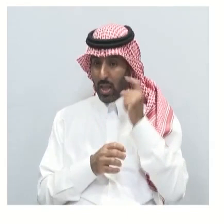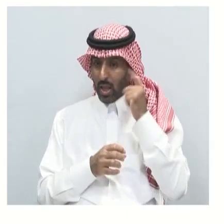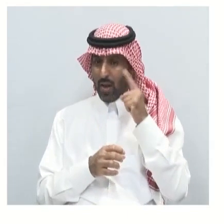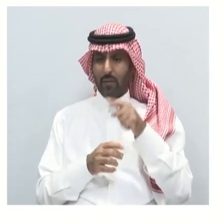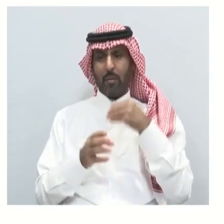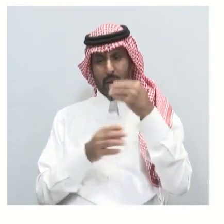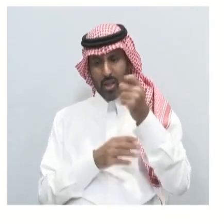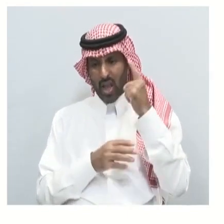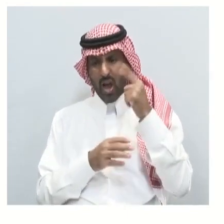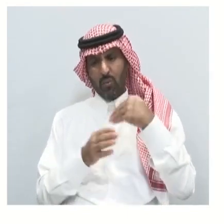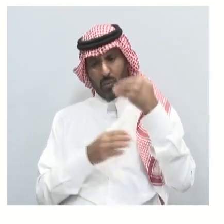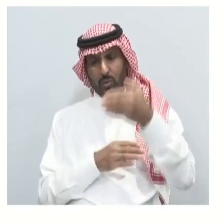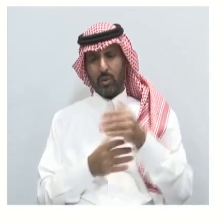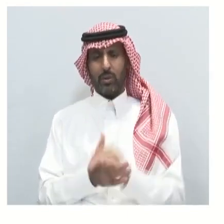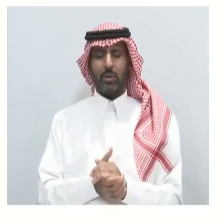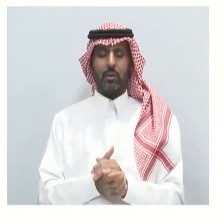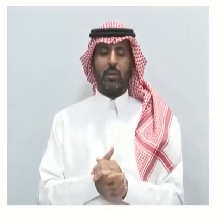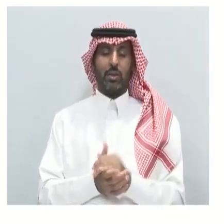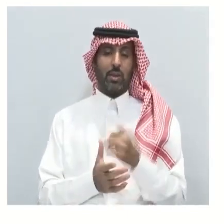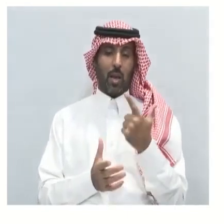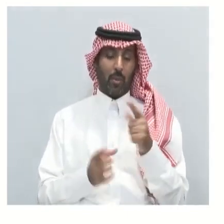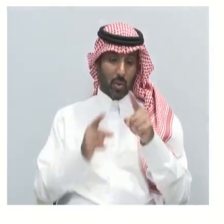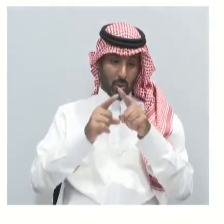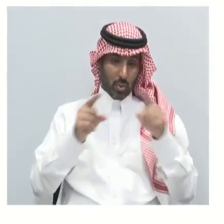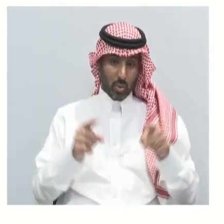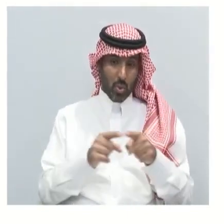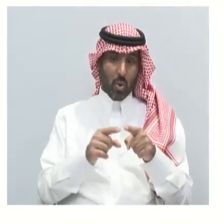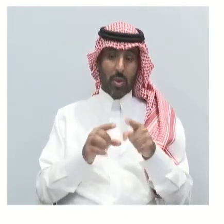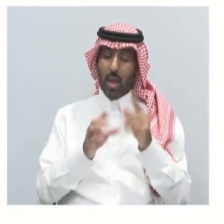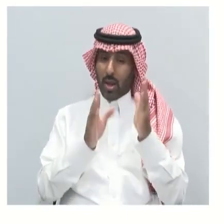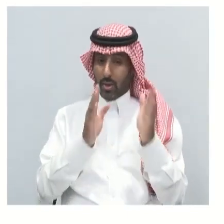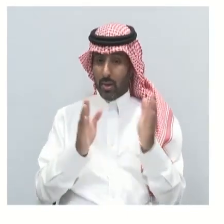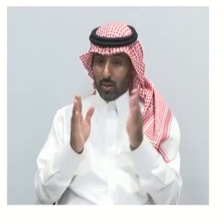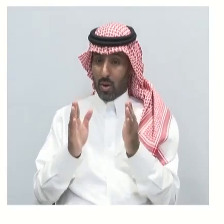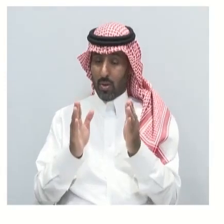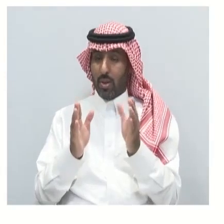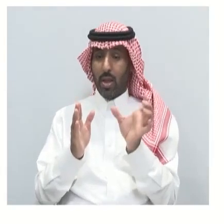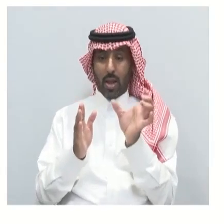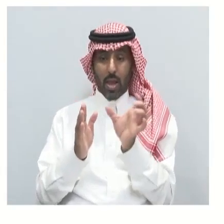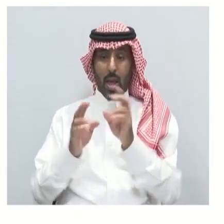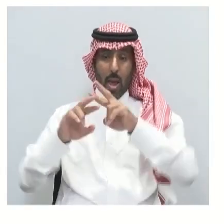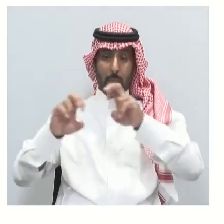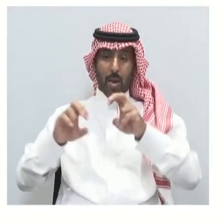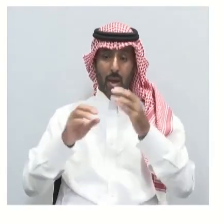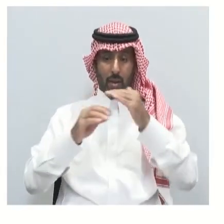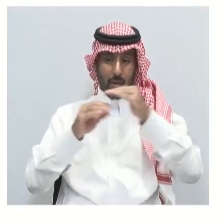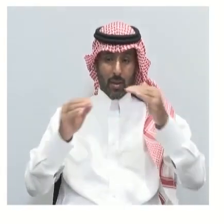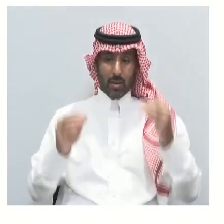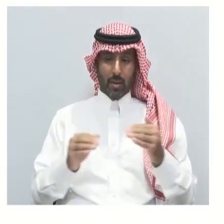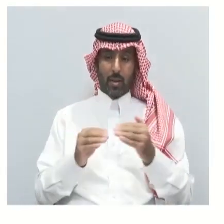جوانبه وعناصره سابعا حدود البحث ويقصد بحدود البحث هي الابعاد التي